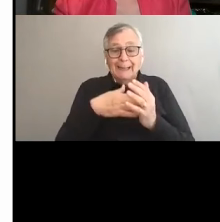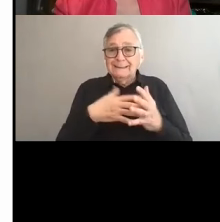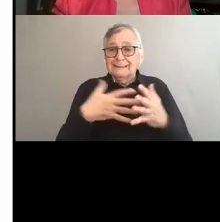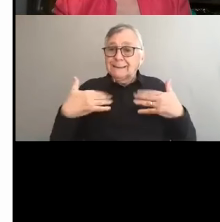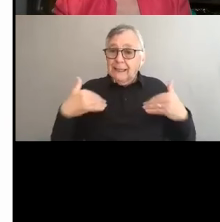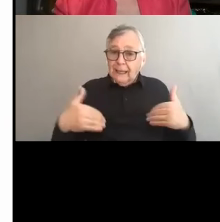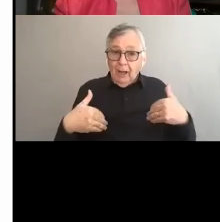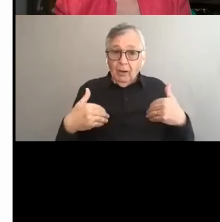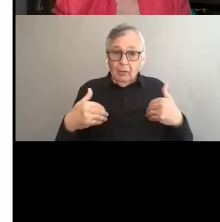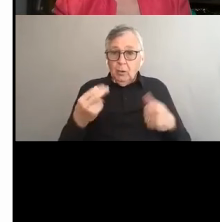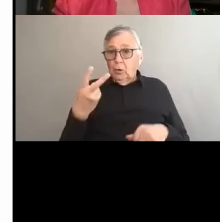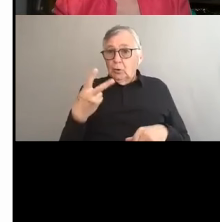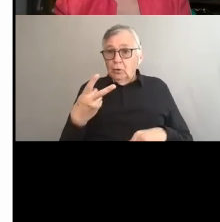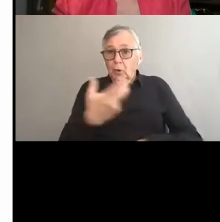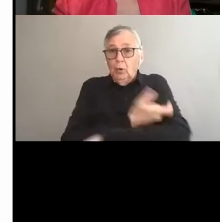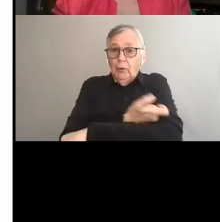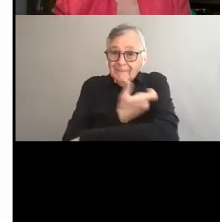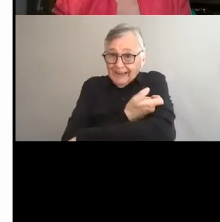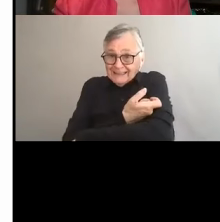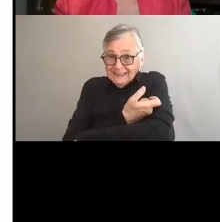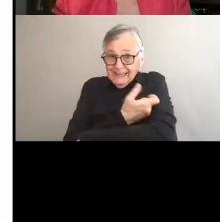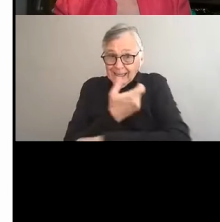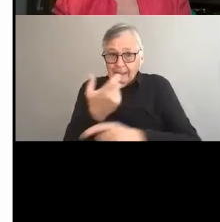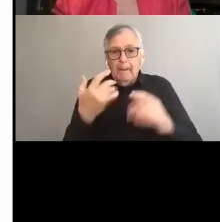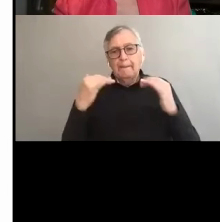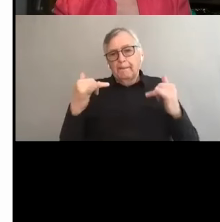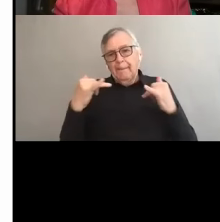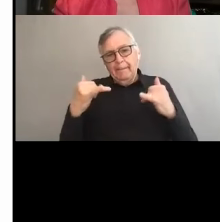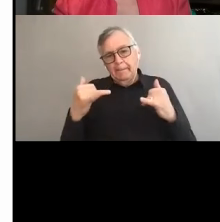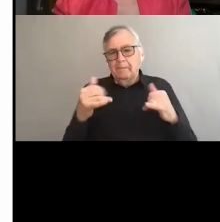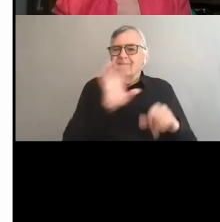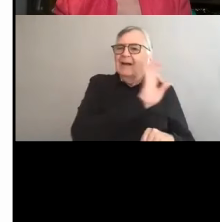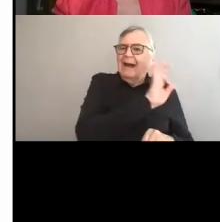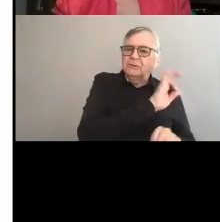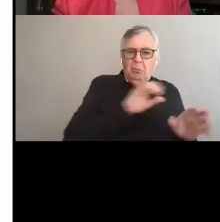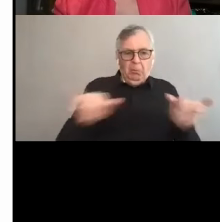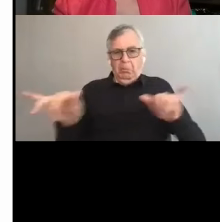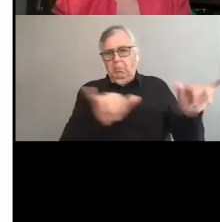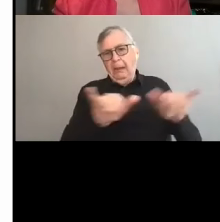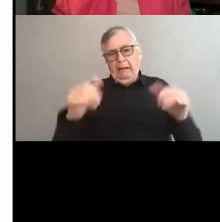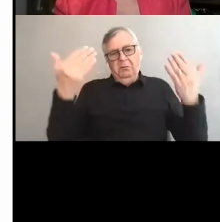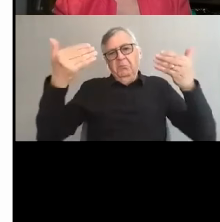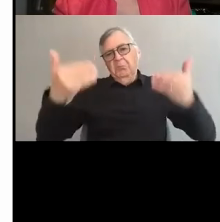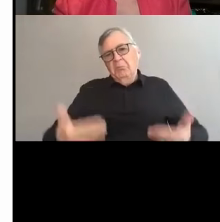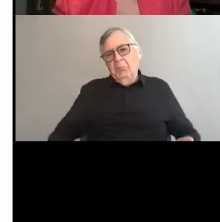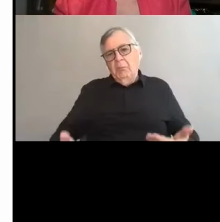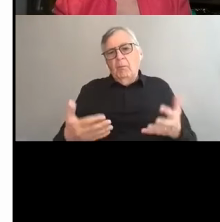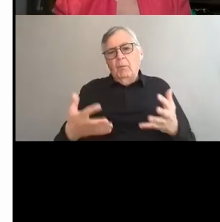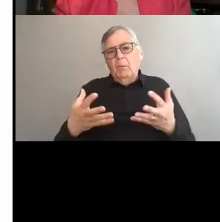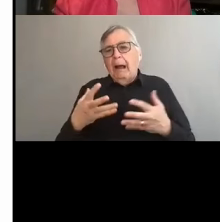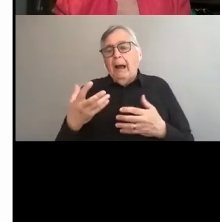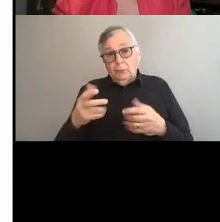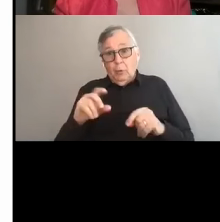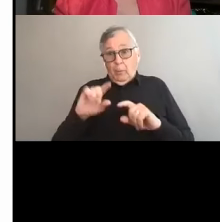partir des deux vaccins, le même phénomène se produit qu'avec le vaccin Pfizer. Donc, il y a quelques cas d'infection dans